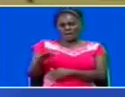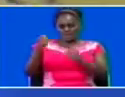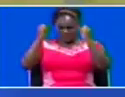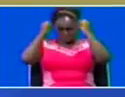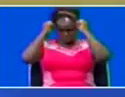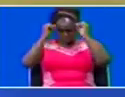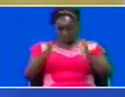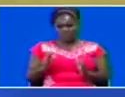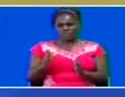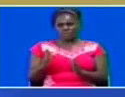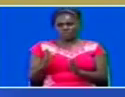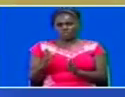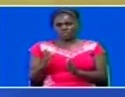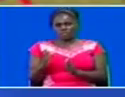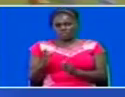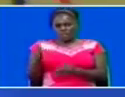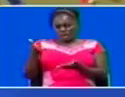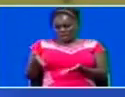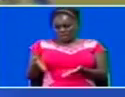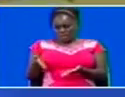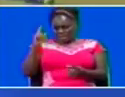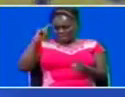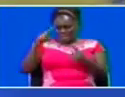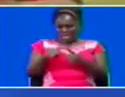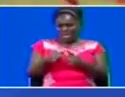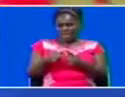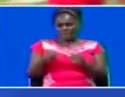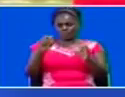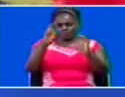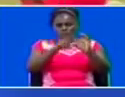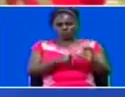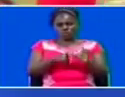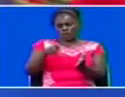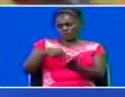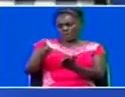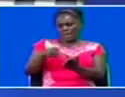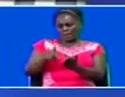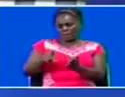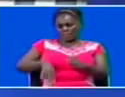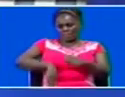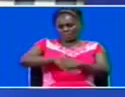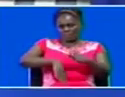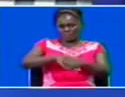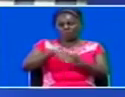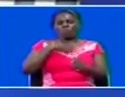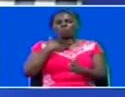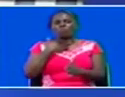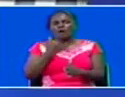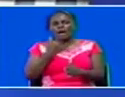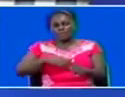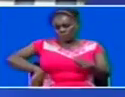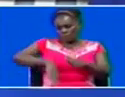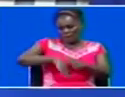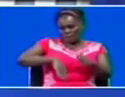mwanafunzi wa shule ya upili ya St. John's Kaloleni anaazimia kujiunga na soka ya kulipwa ugaibuni. Nataka kufika kucheza boli